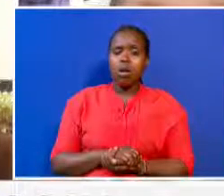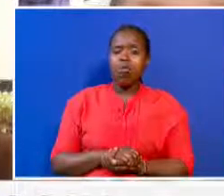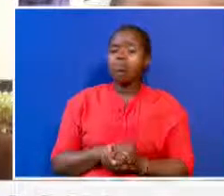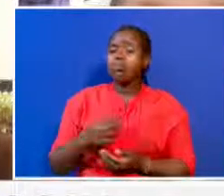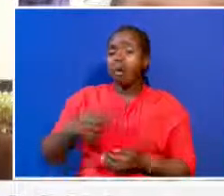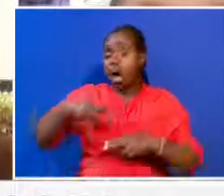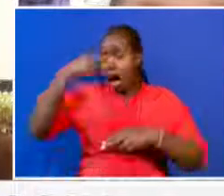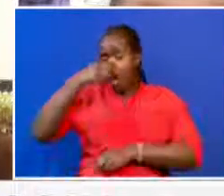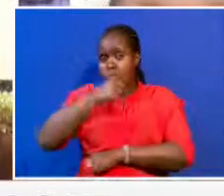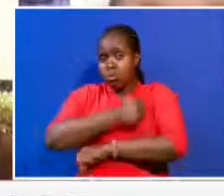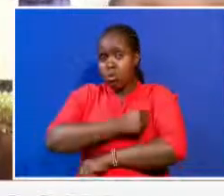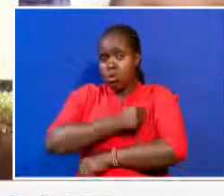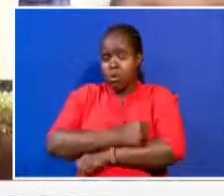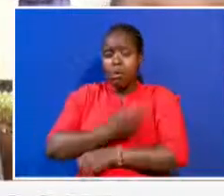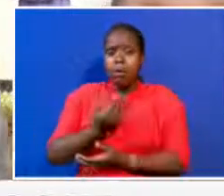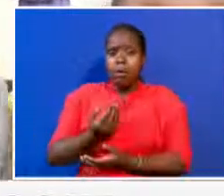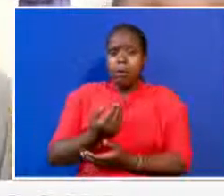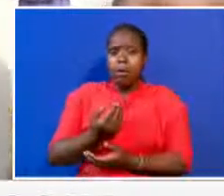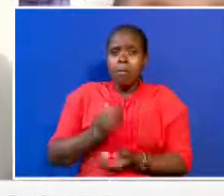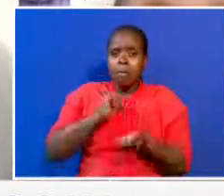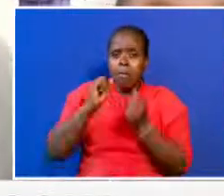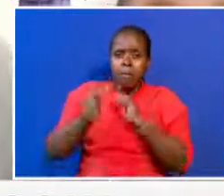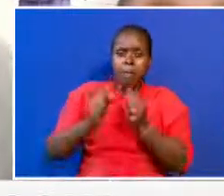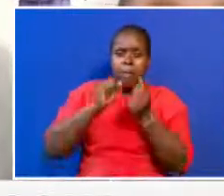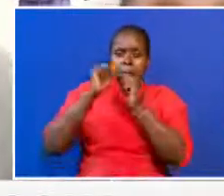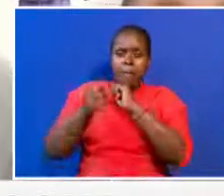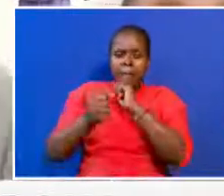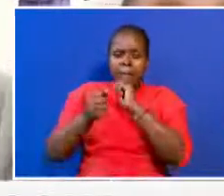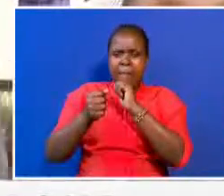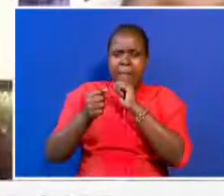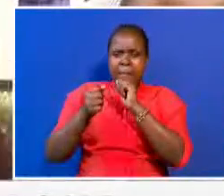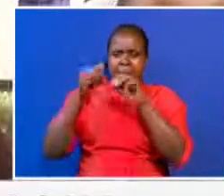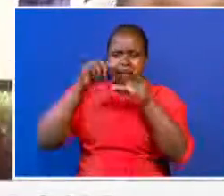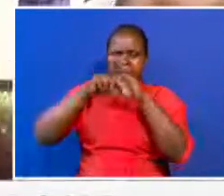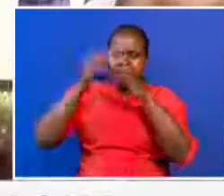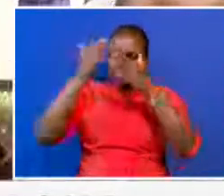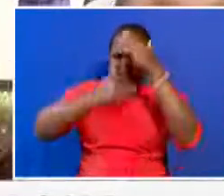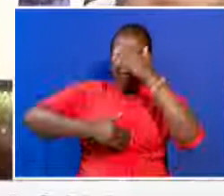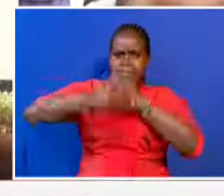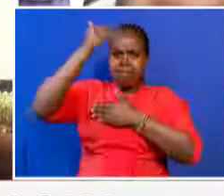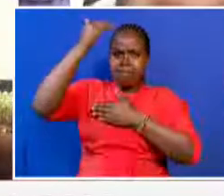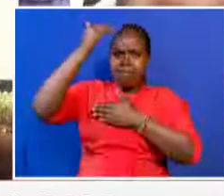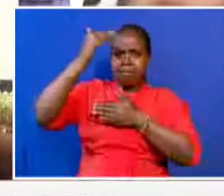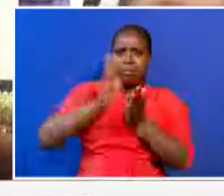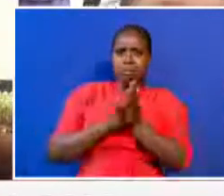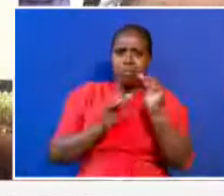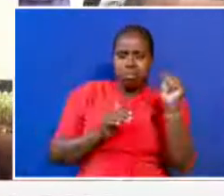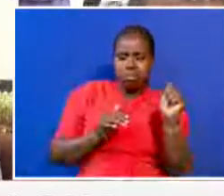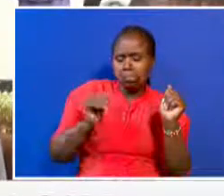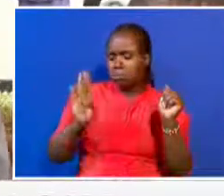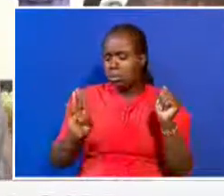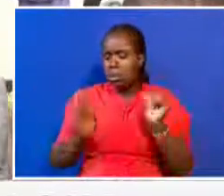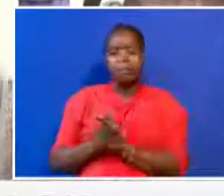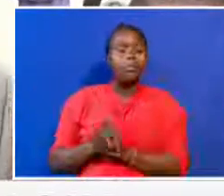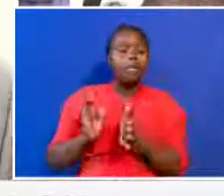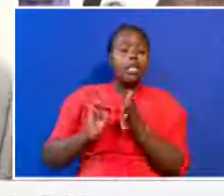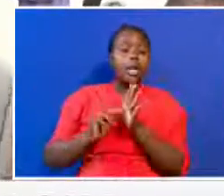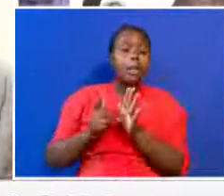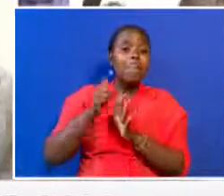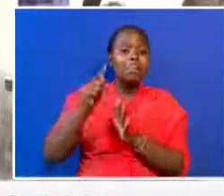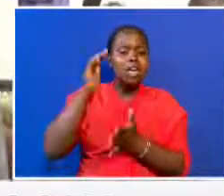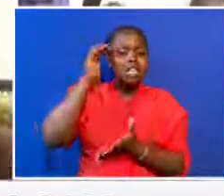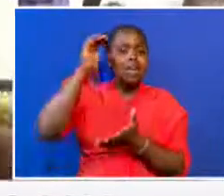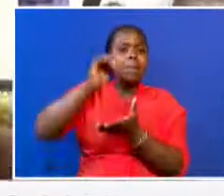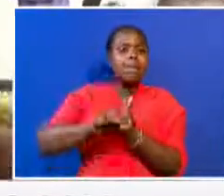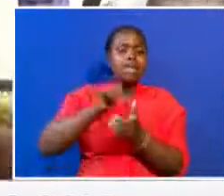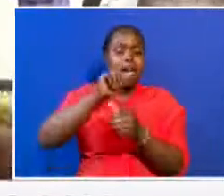sub-county schools converting 191 marks into university material with A's and B's. So this craze of the